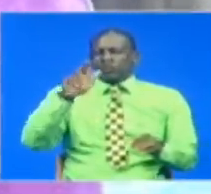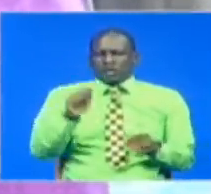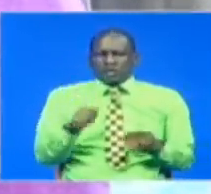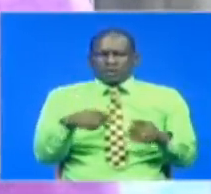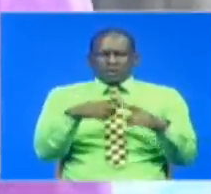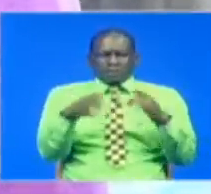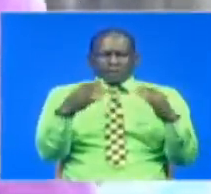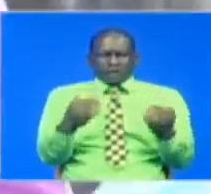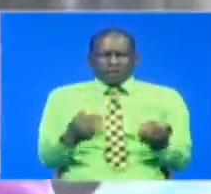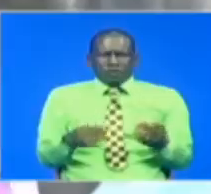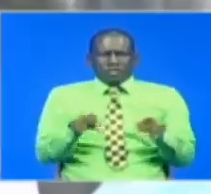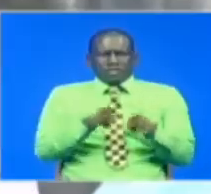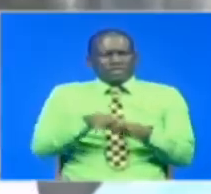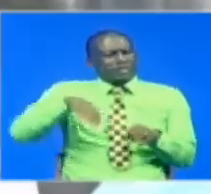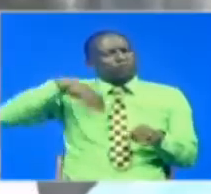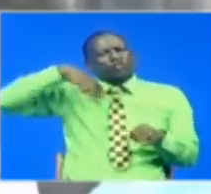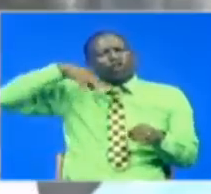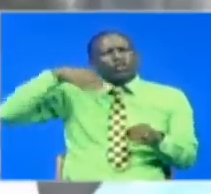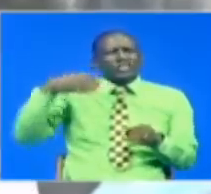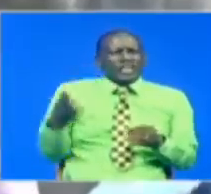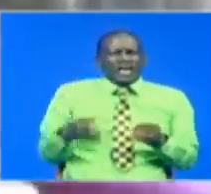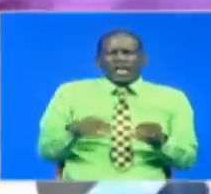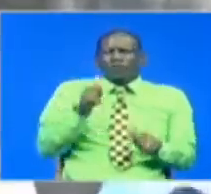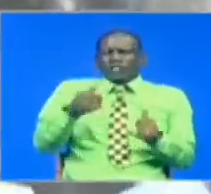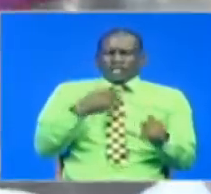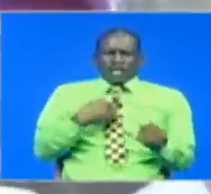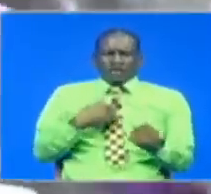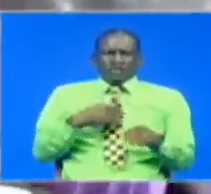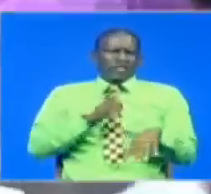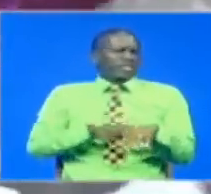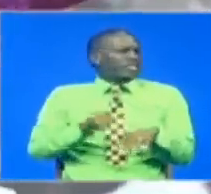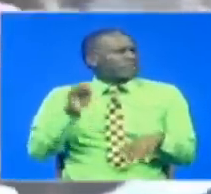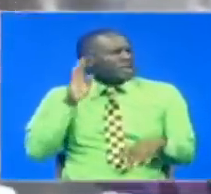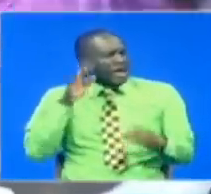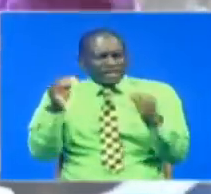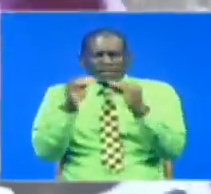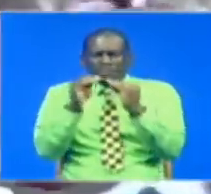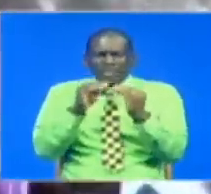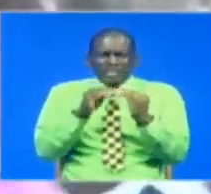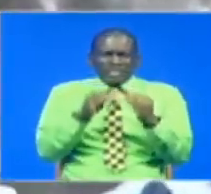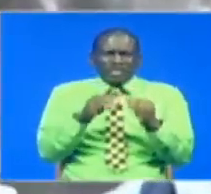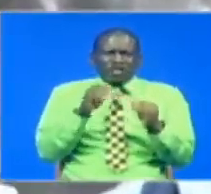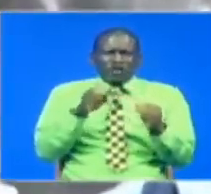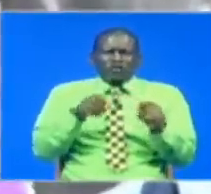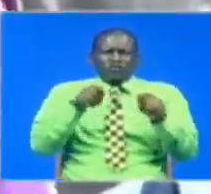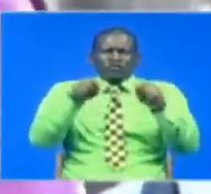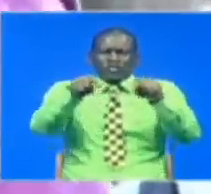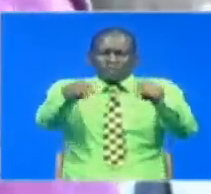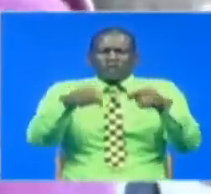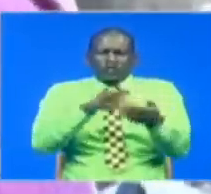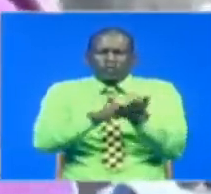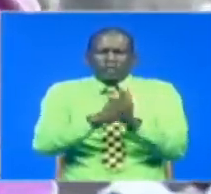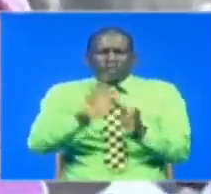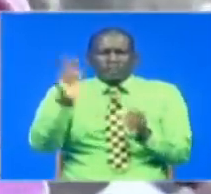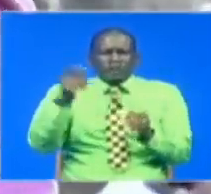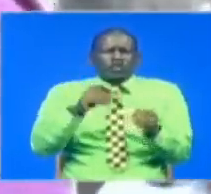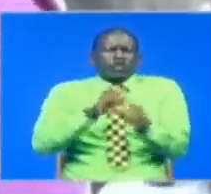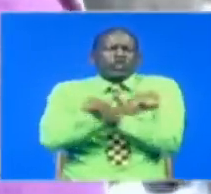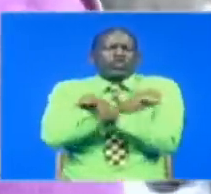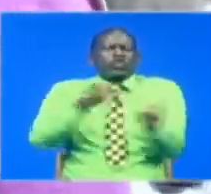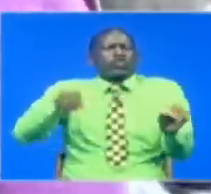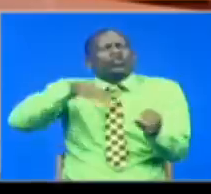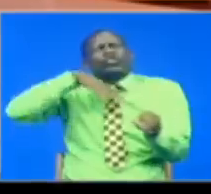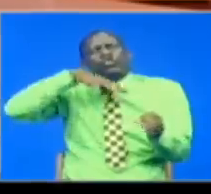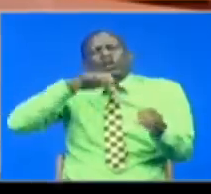Lakini hata umbwa wao nyumbani wanaowalisha, wakisikia wana mkutano wa kuitisha kiti ya rais, hakuna umbwa hata moja anaweza kaa nyuma